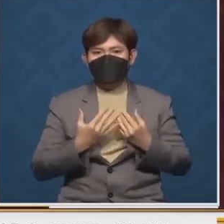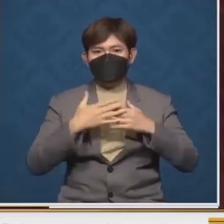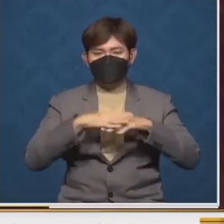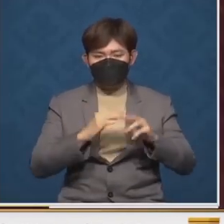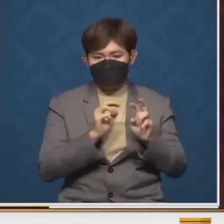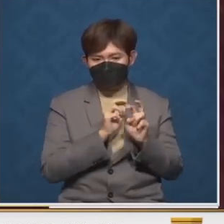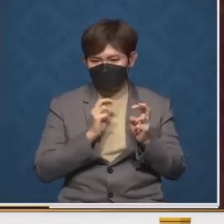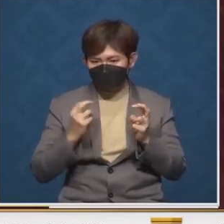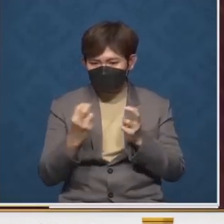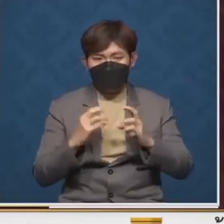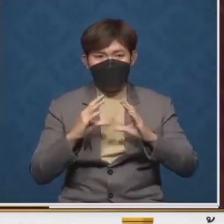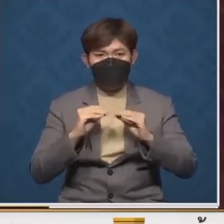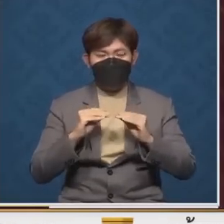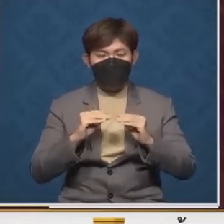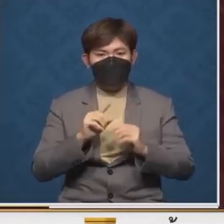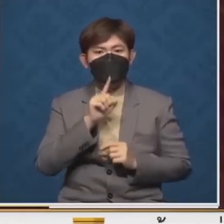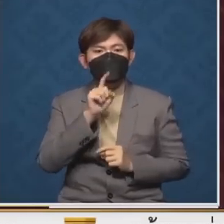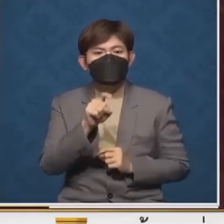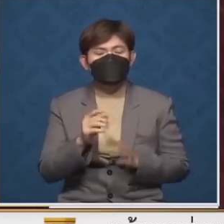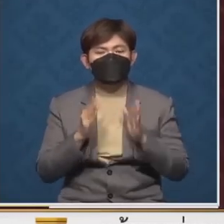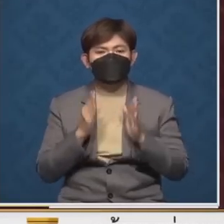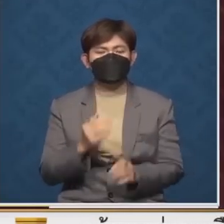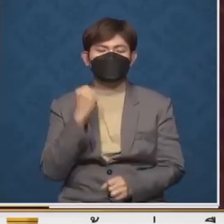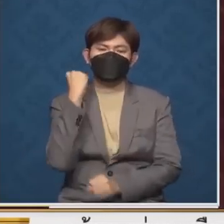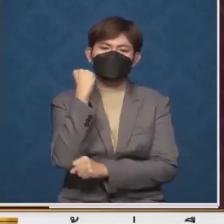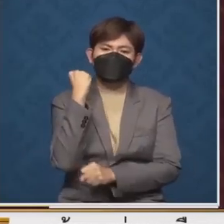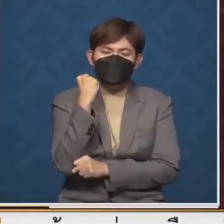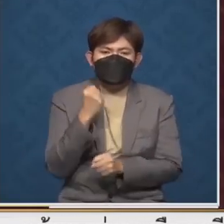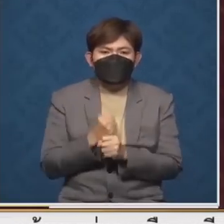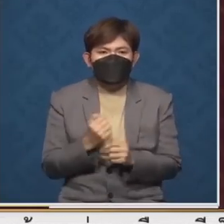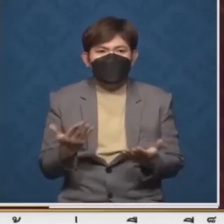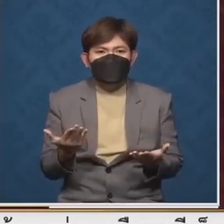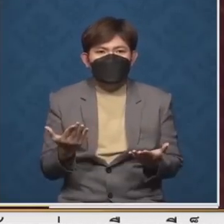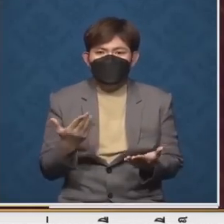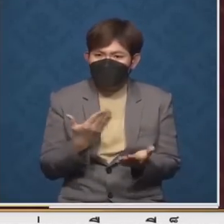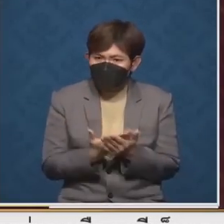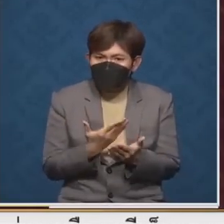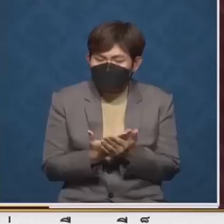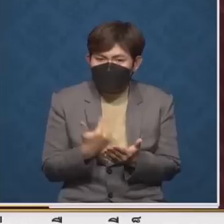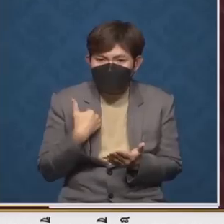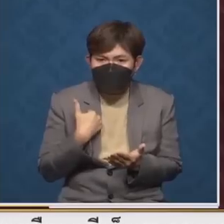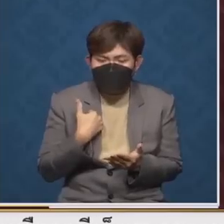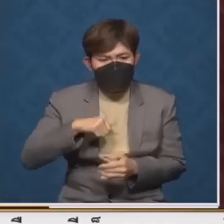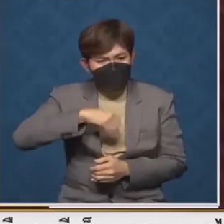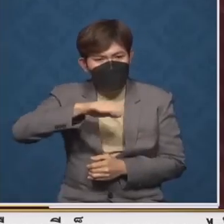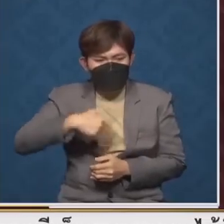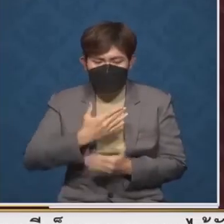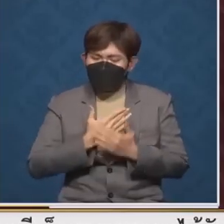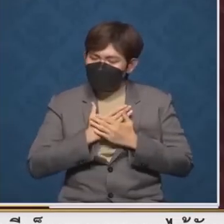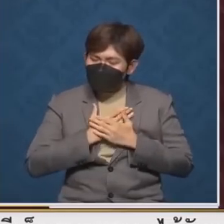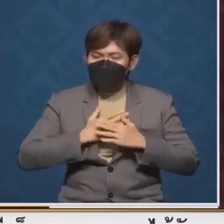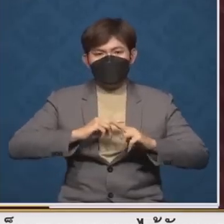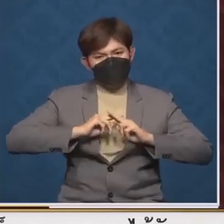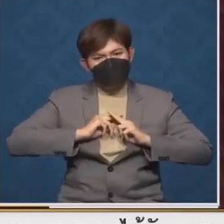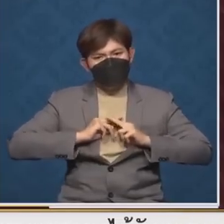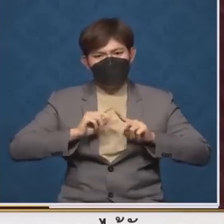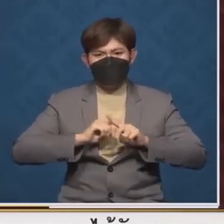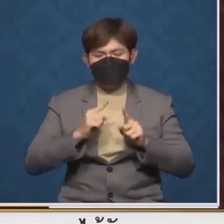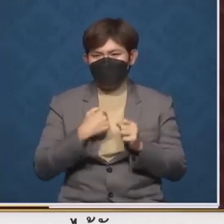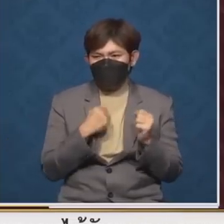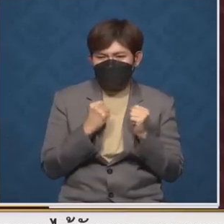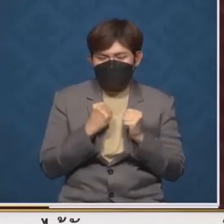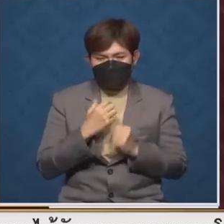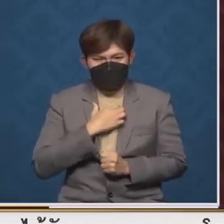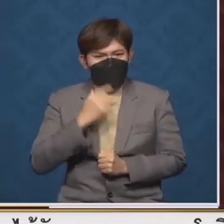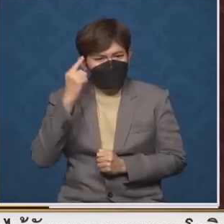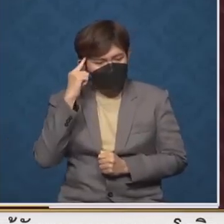แล้ว ทาน ว่า คนชน์ จนล่ครั เขาจะมปัญญาไปทำอยนั้หอครัทุกคนรักตัวกลัวตาย แต่เขาอยากรู้า ติหอไม่ติดค